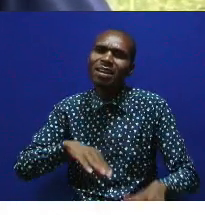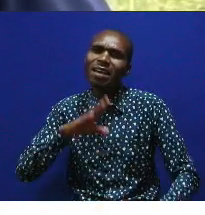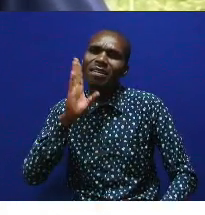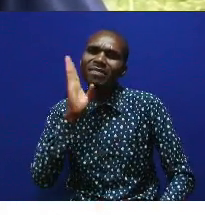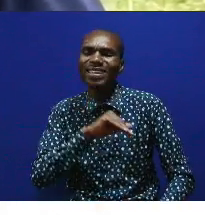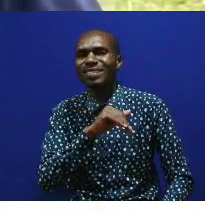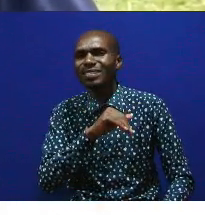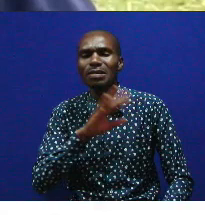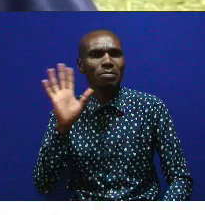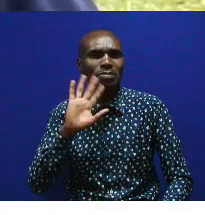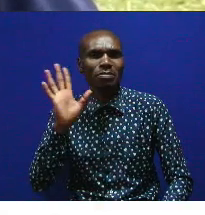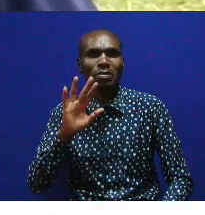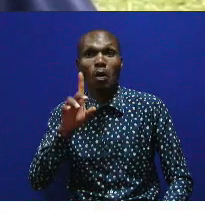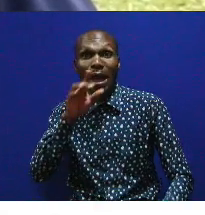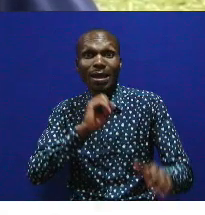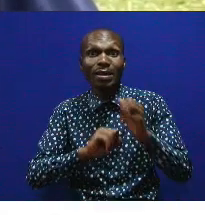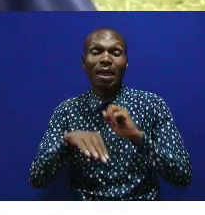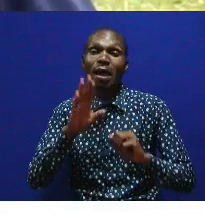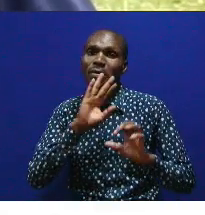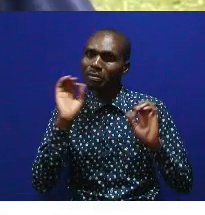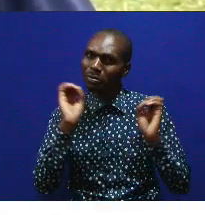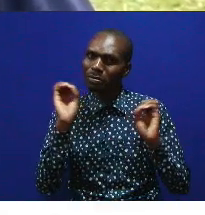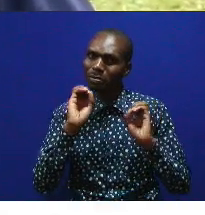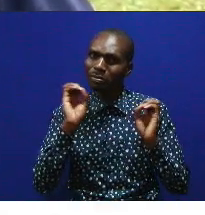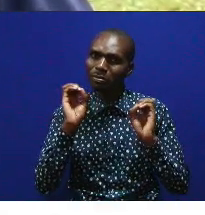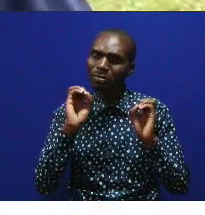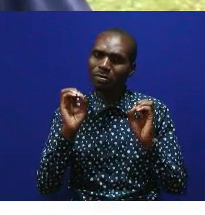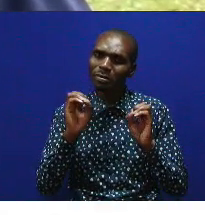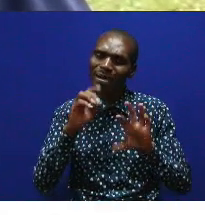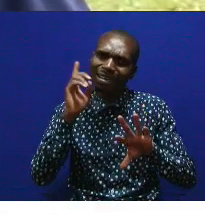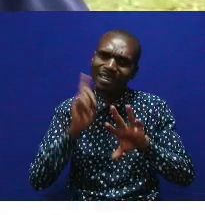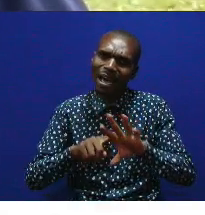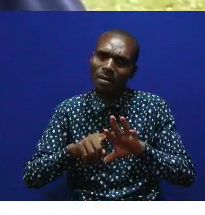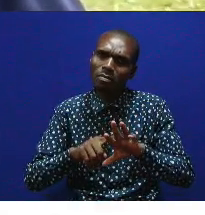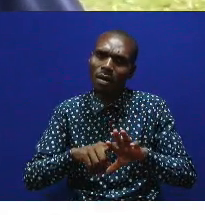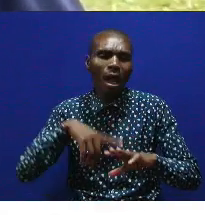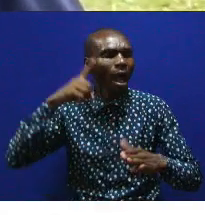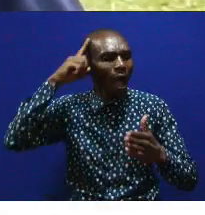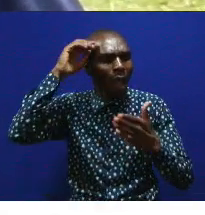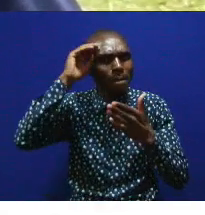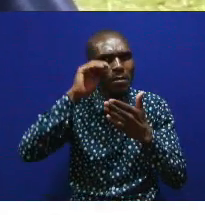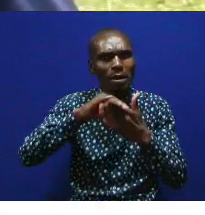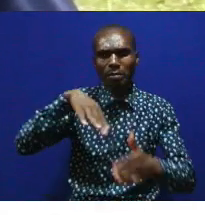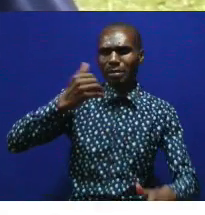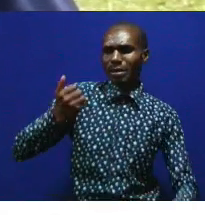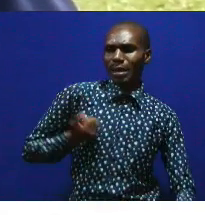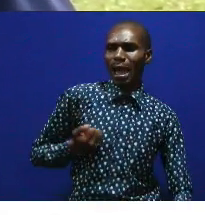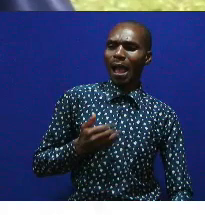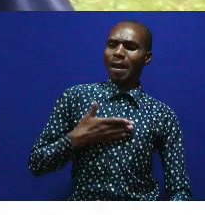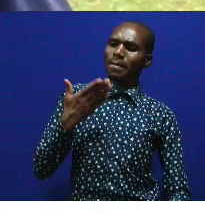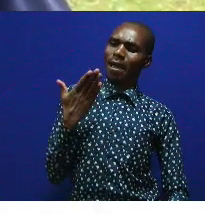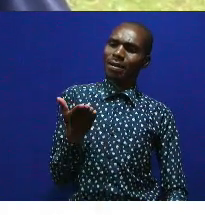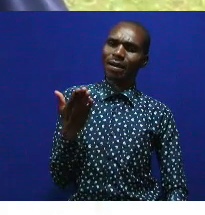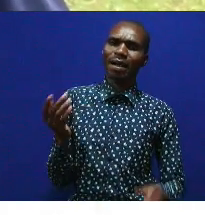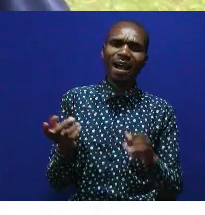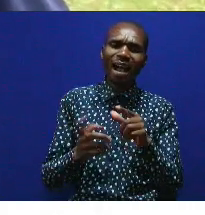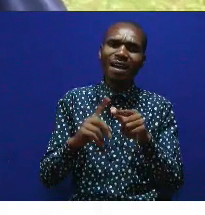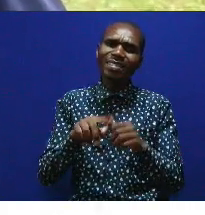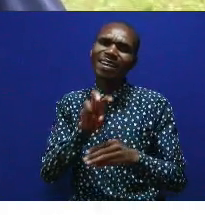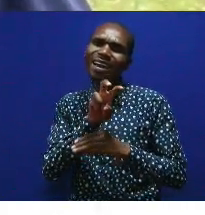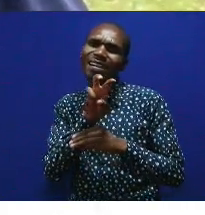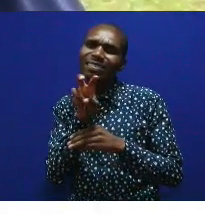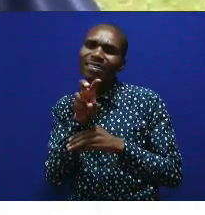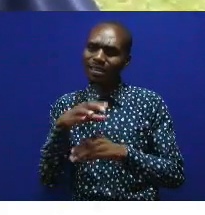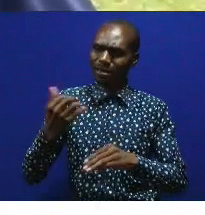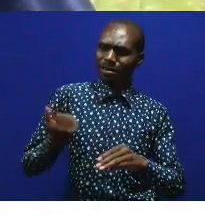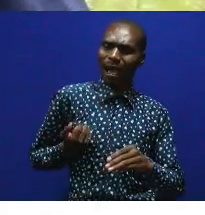tjam mwakaoja V nilikua naweka matumaini yangu yote kwa mtoto wangu nikaona Sasa mtoto